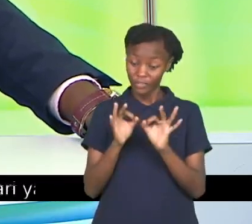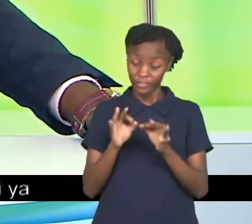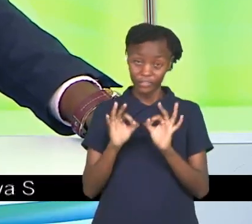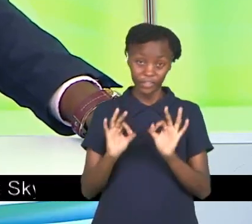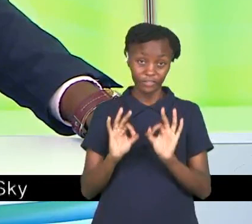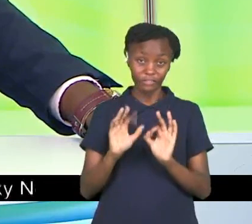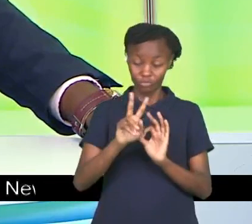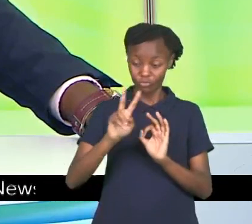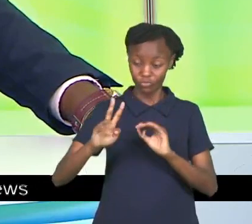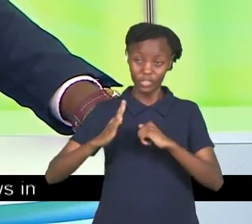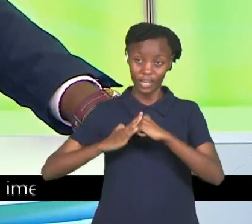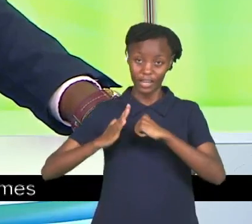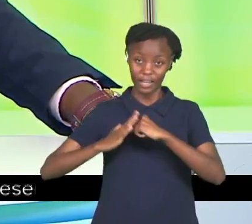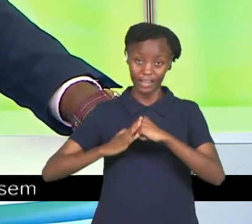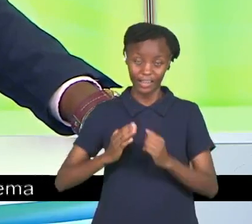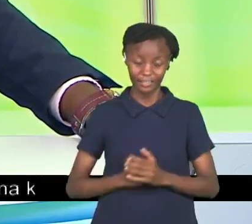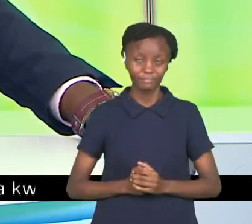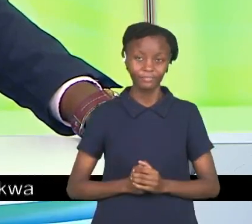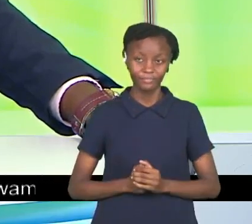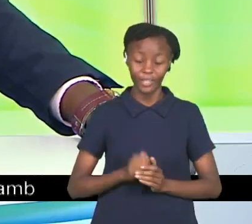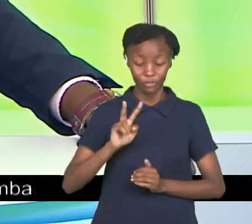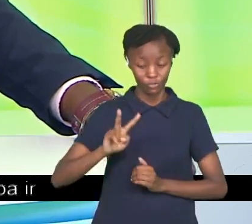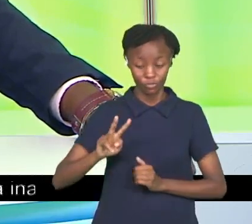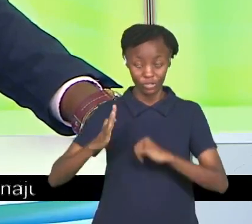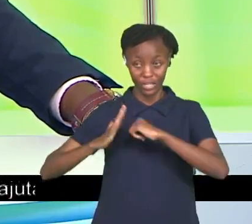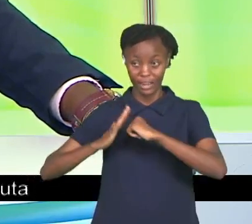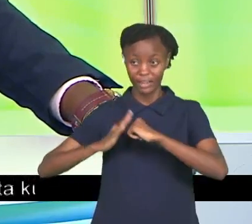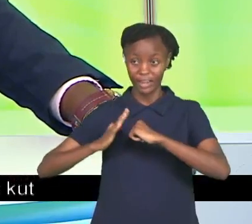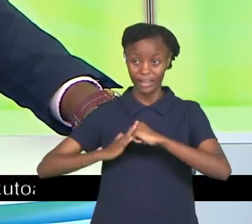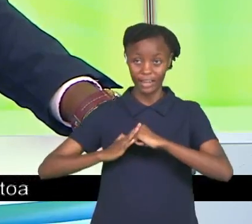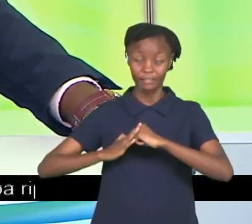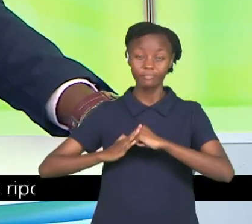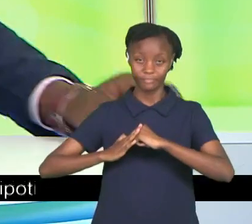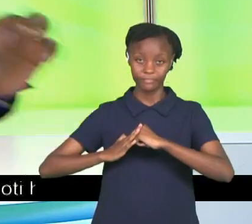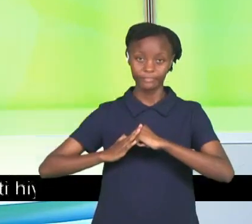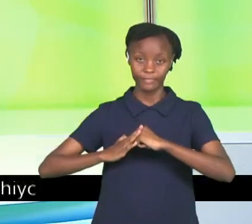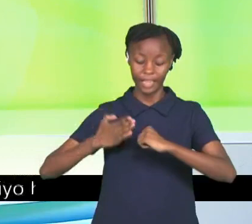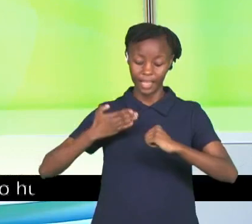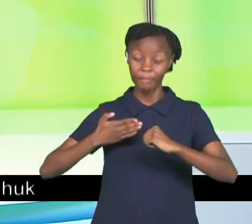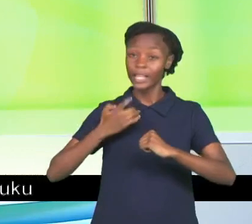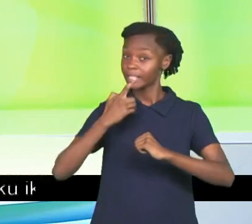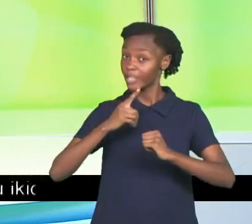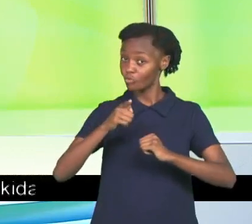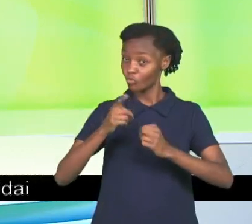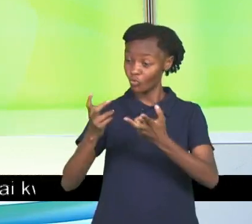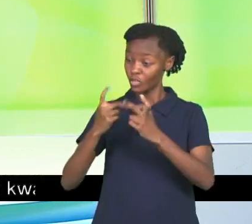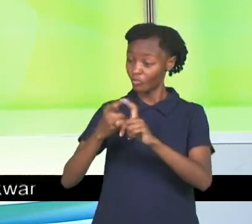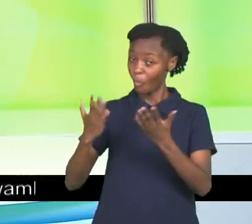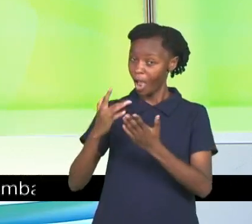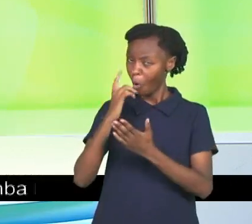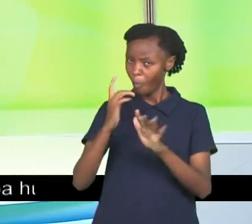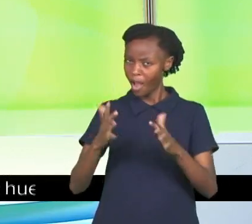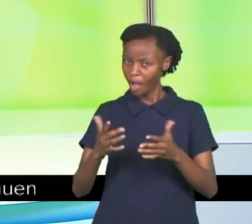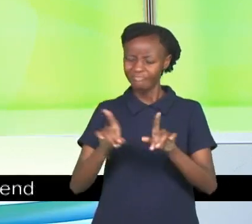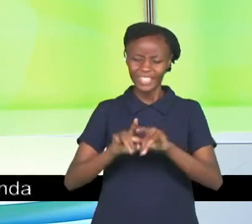shilingi. Rafa sufufu zinazidi kurindima hapa ya 22999 ndani ya 22999. Uniambie kwanza unatazama kwa wapi na unapokea vipi